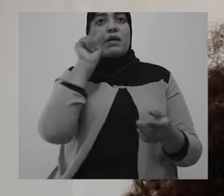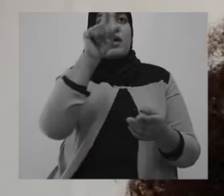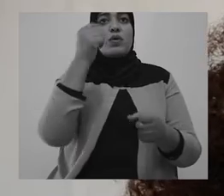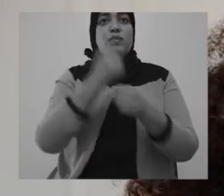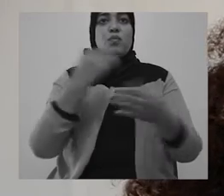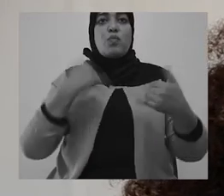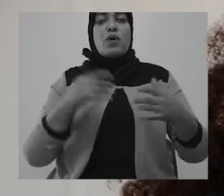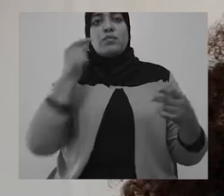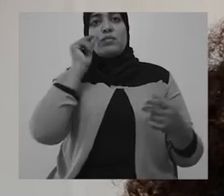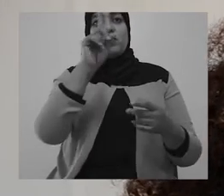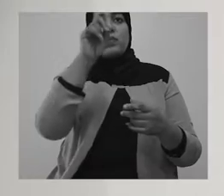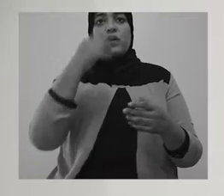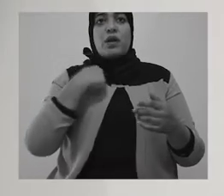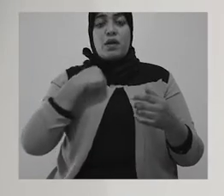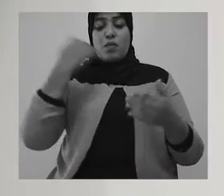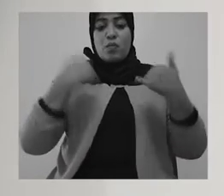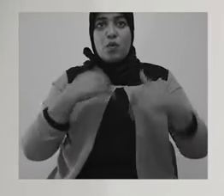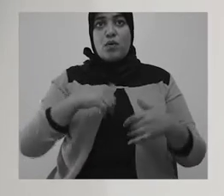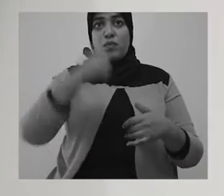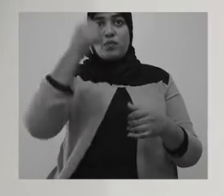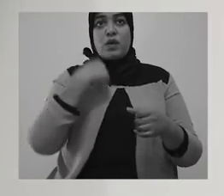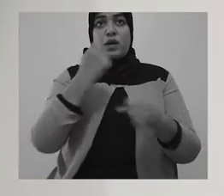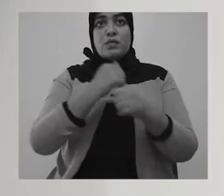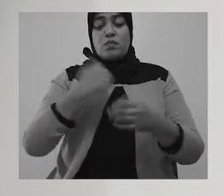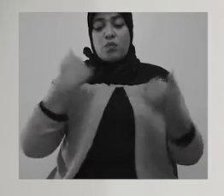a les personnes en situation de handicap.